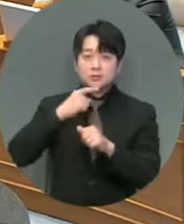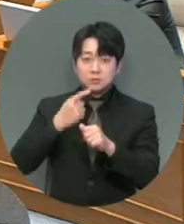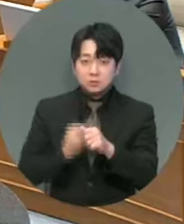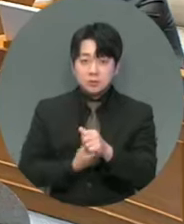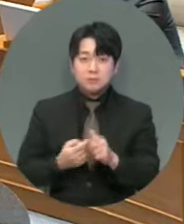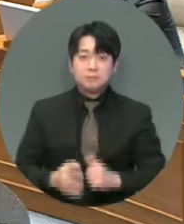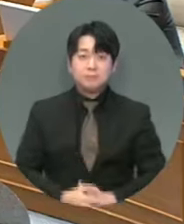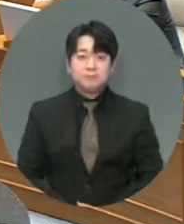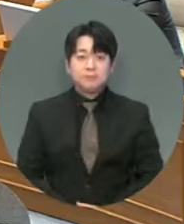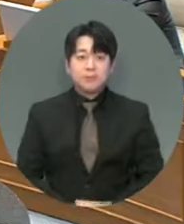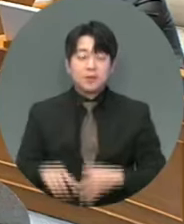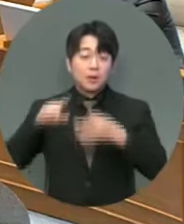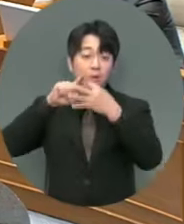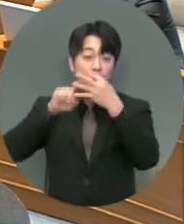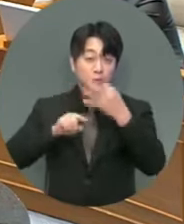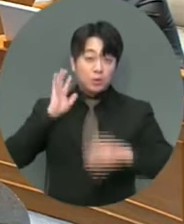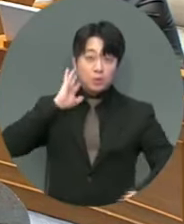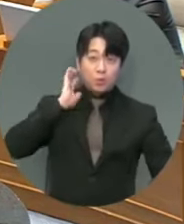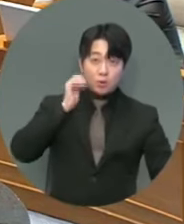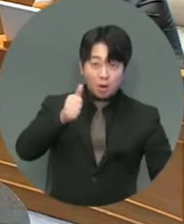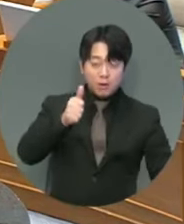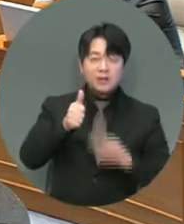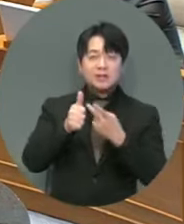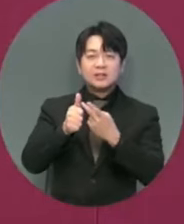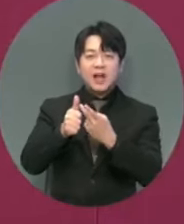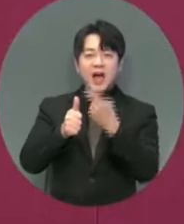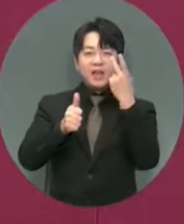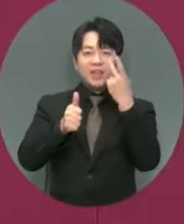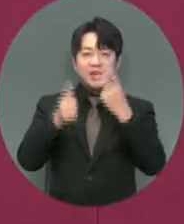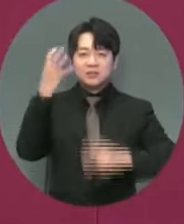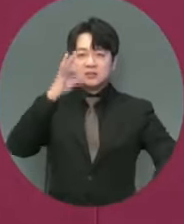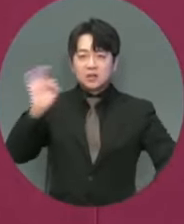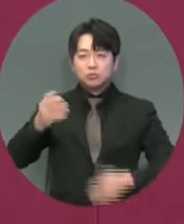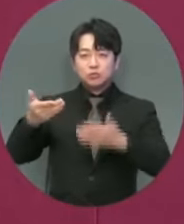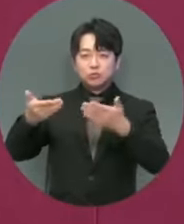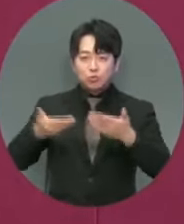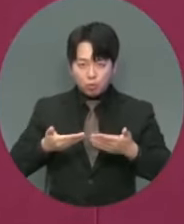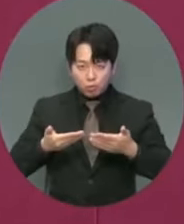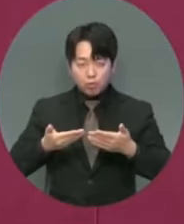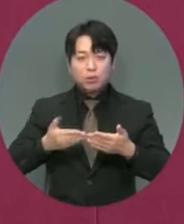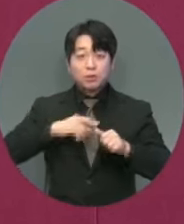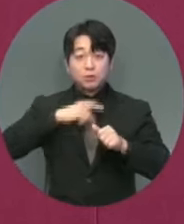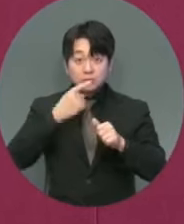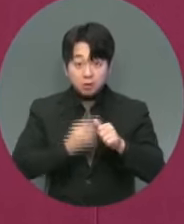내란숙의 윤석열을 탄핵하고 민주주의와